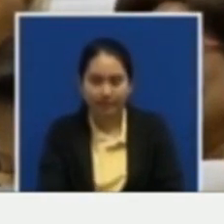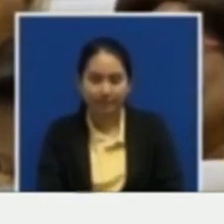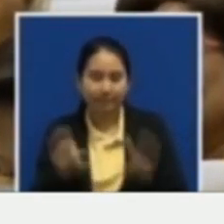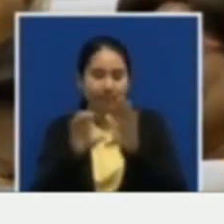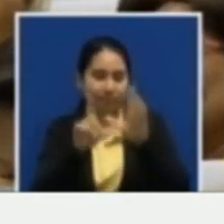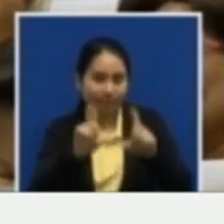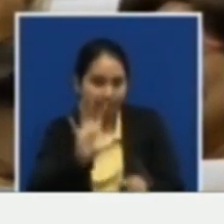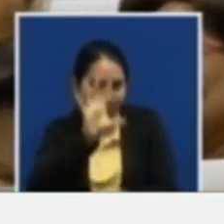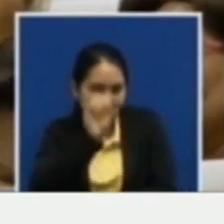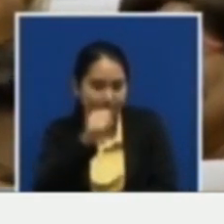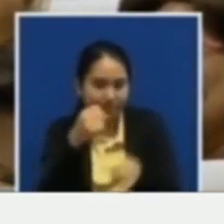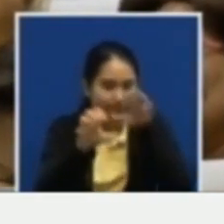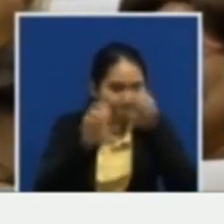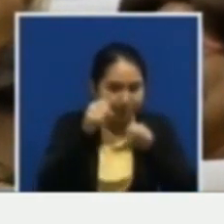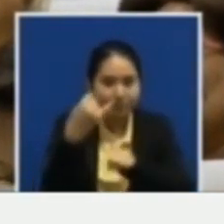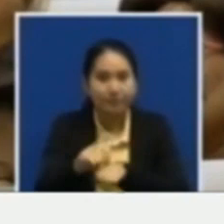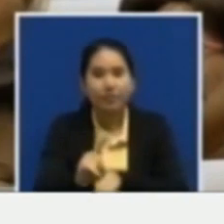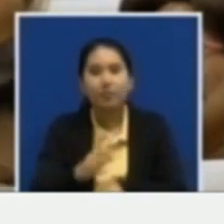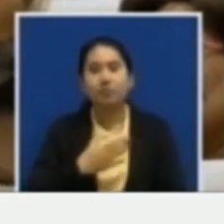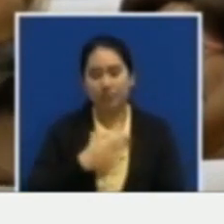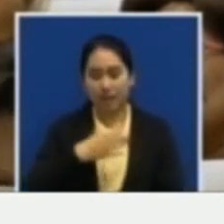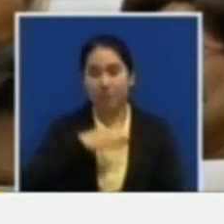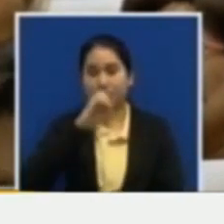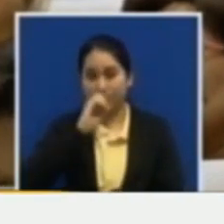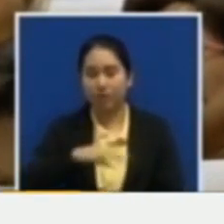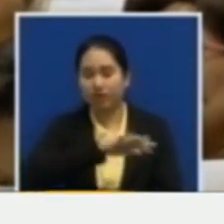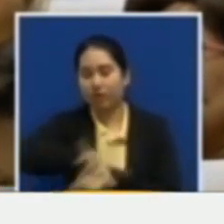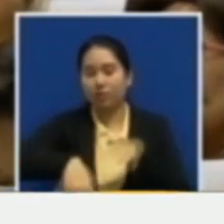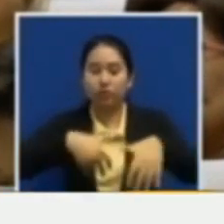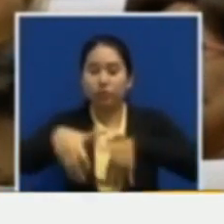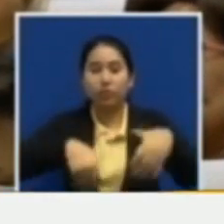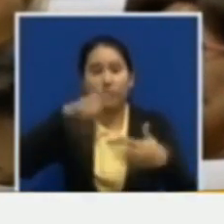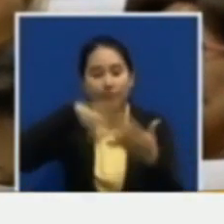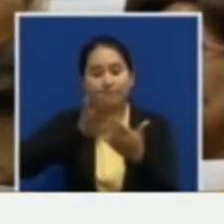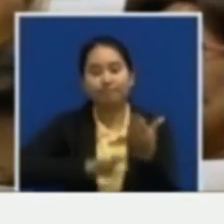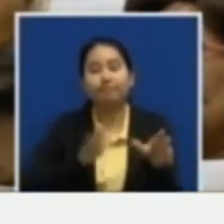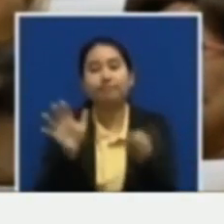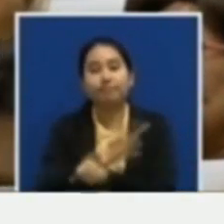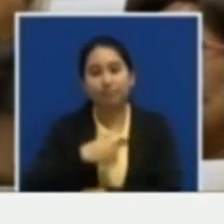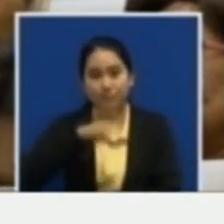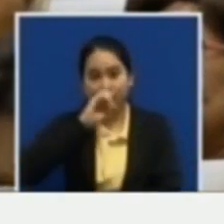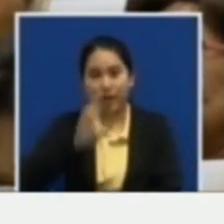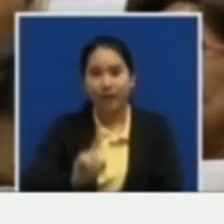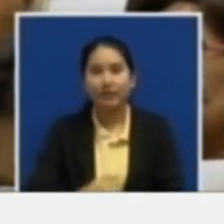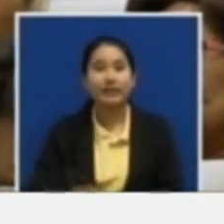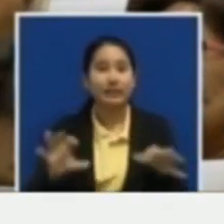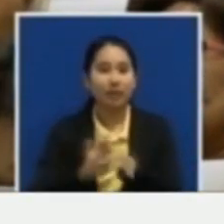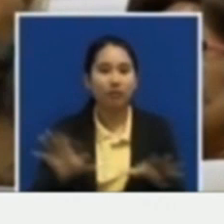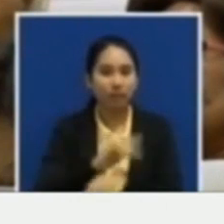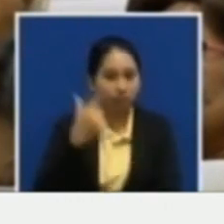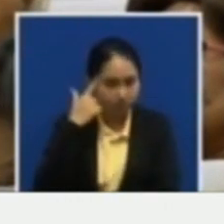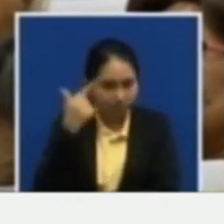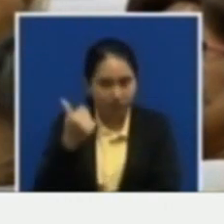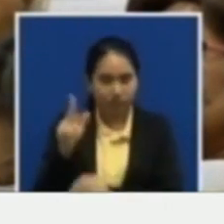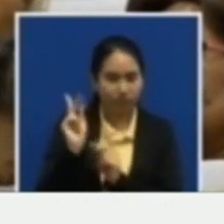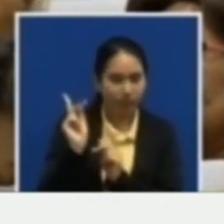หรือเขาดูเราผ่านกล่องแต่เมื่อวานเราก็ไม่ได้อ่านประเด็นเรื่องนี ้ ยังไม่ได้เข้ามาถูกไหมฮะมันเป็นประเด็นมาเมื่อวาน นี้นะ